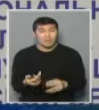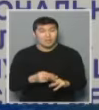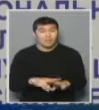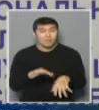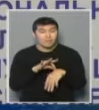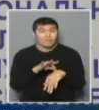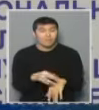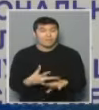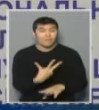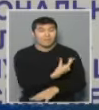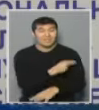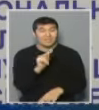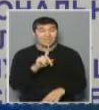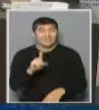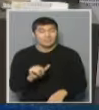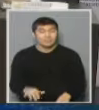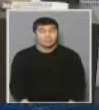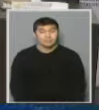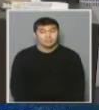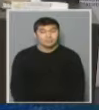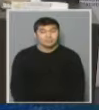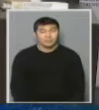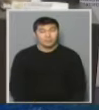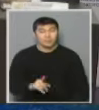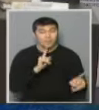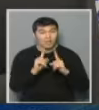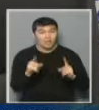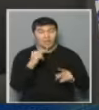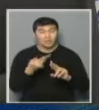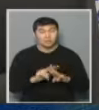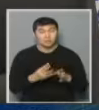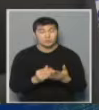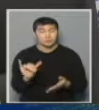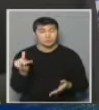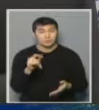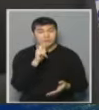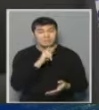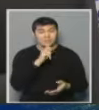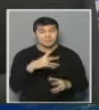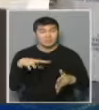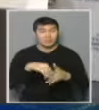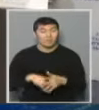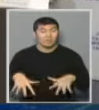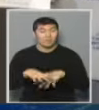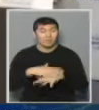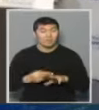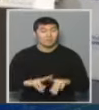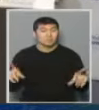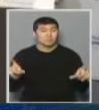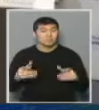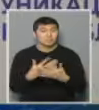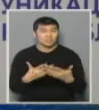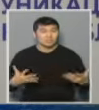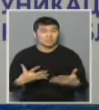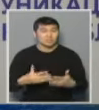ревакцинацию проводим вакциной «Казвак». Кроме того, на брифинге отметили, что в субботу и воскресенье вход в общественные объекты осуществляется